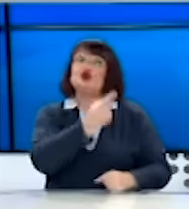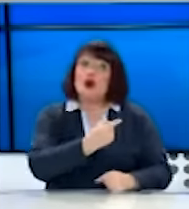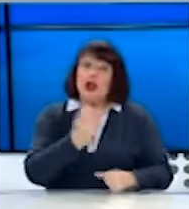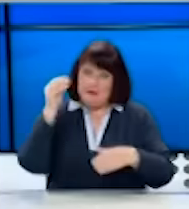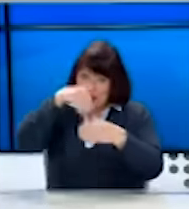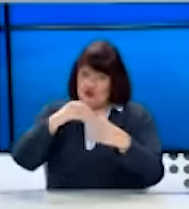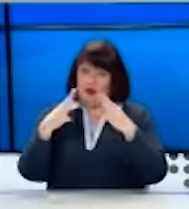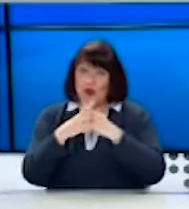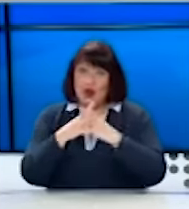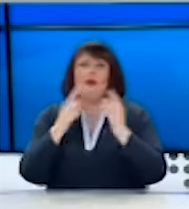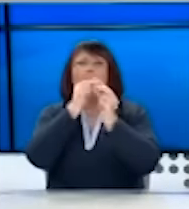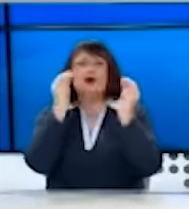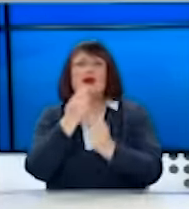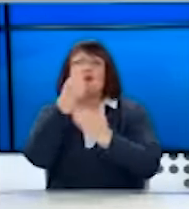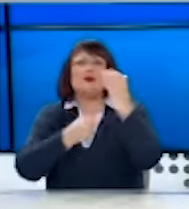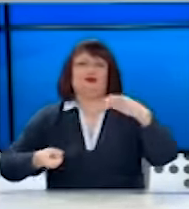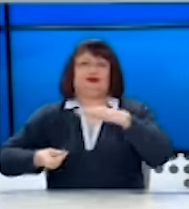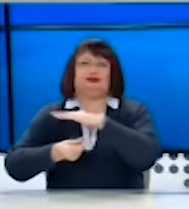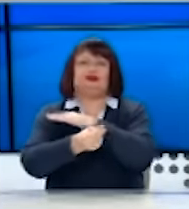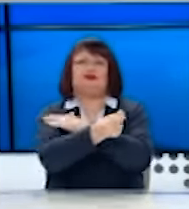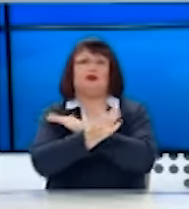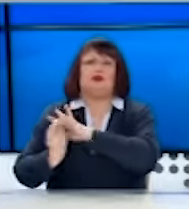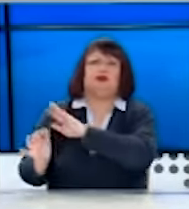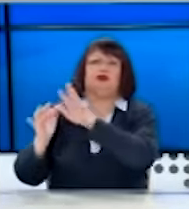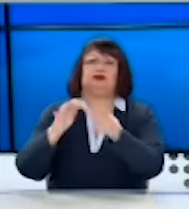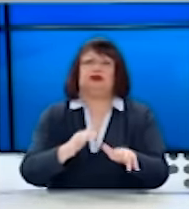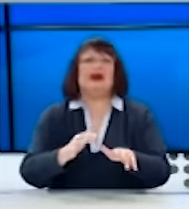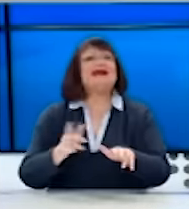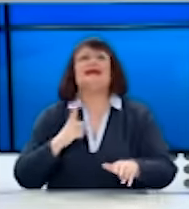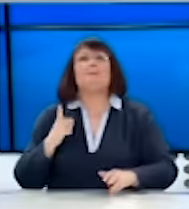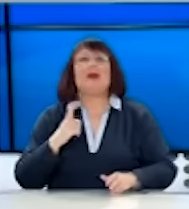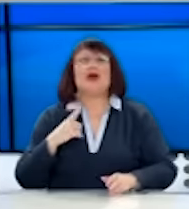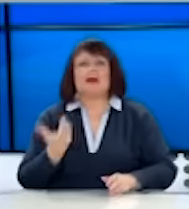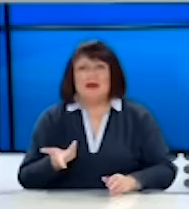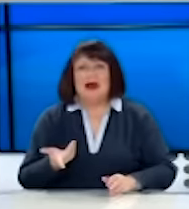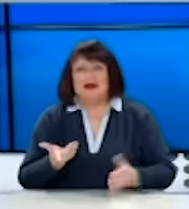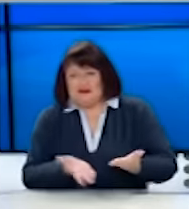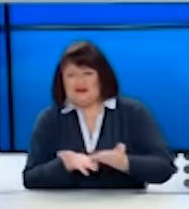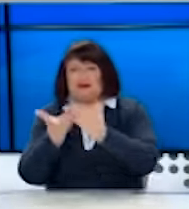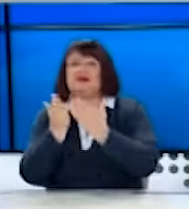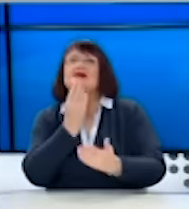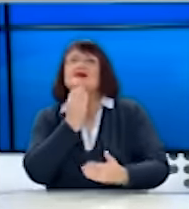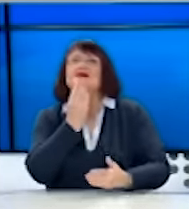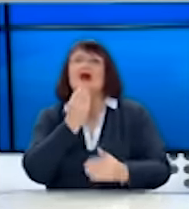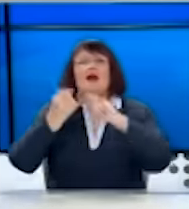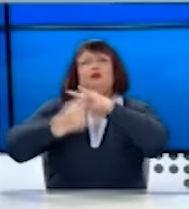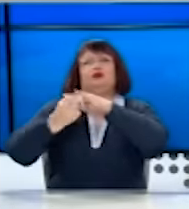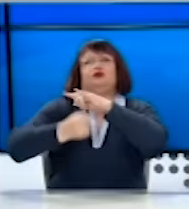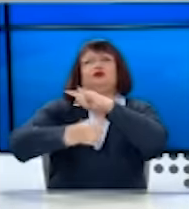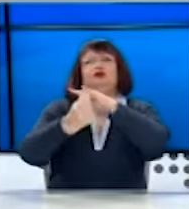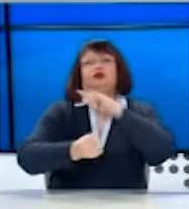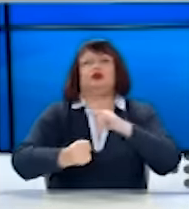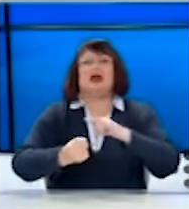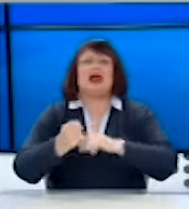αυτά. Δηλαδή, τι ακριβώς περιμένετε να συμβεί όταν στηρίζετε αναφανδόν το Ισραήλ που βομβαρδίζει την Παλαιστίνη και